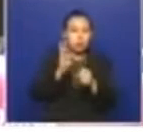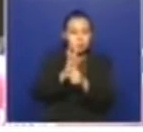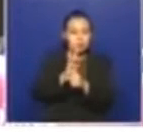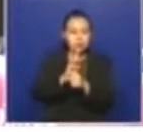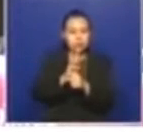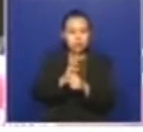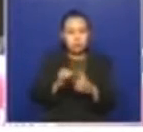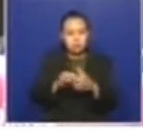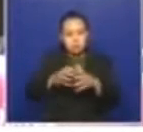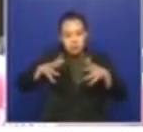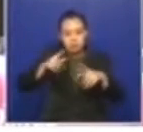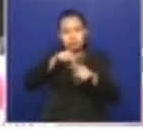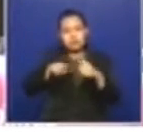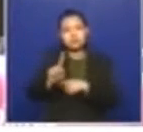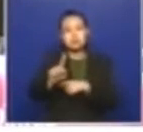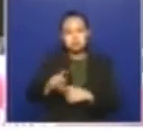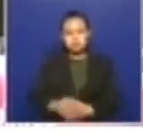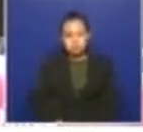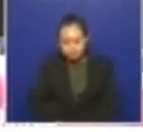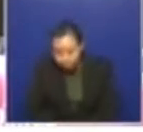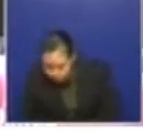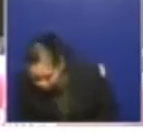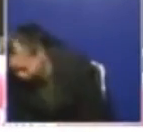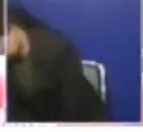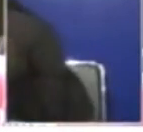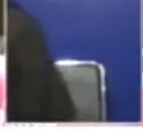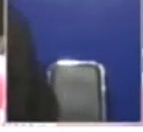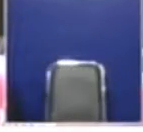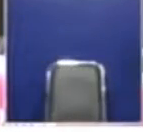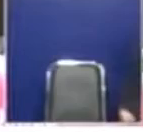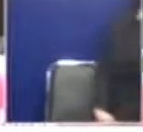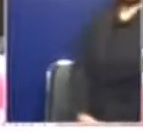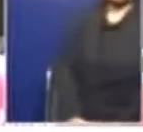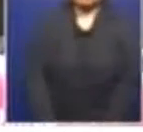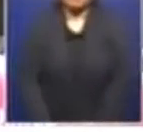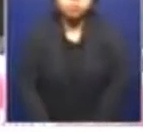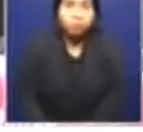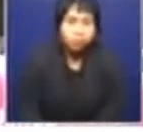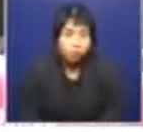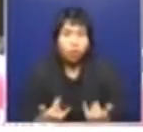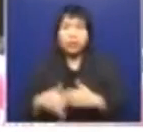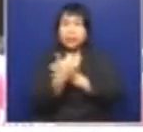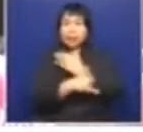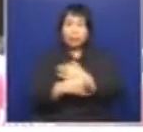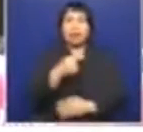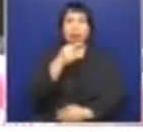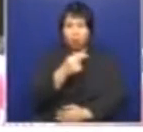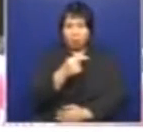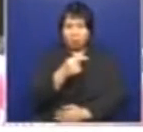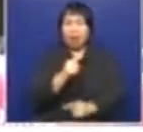1% วันนี้ประเทศอื่นติดลบแต่เขาลบลงจากจุดที่เขาสูงแต่เราลบลงจากจุดที่เราต่